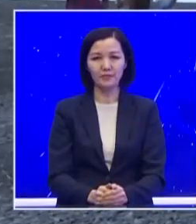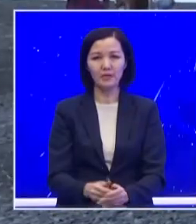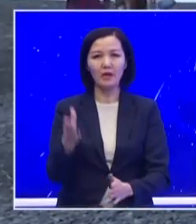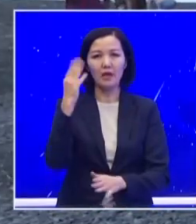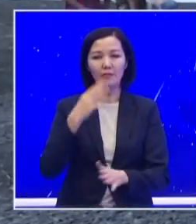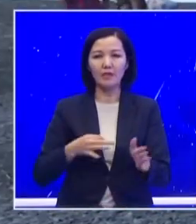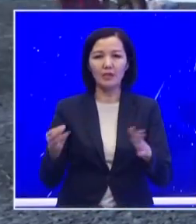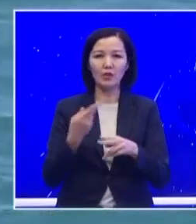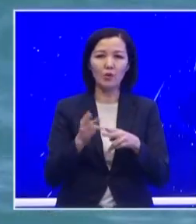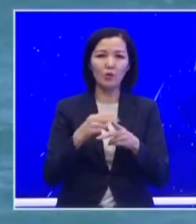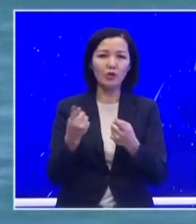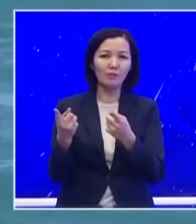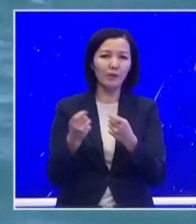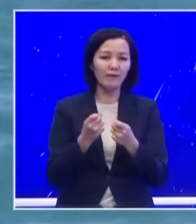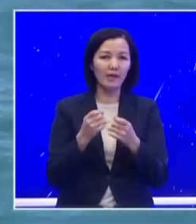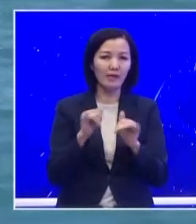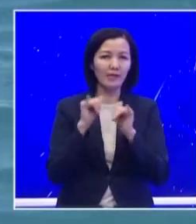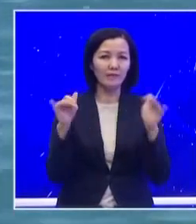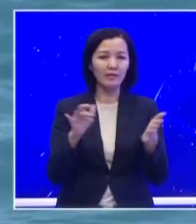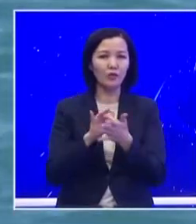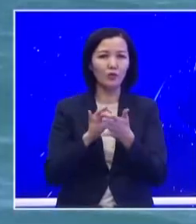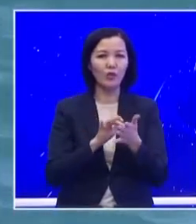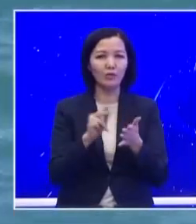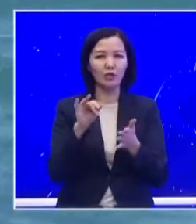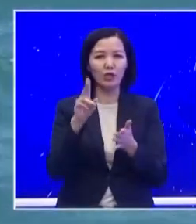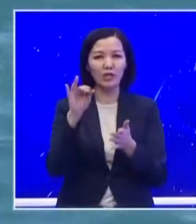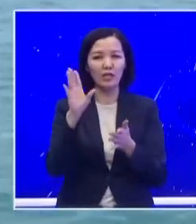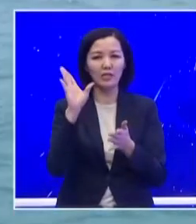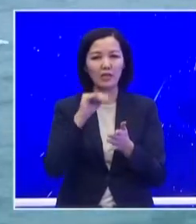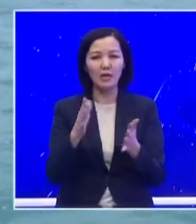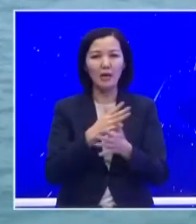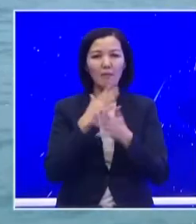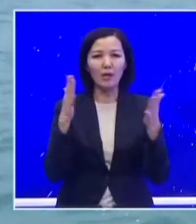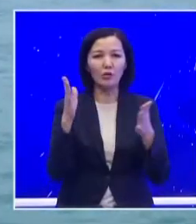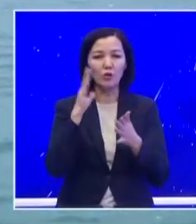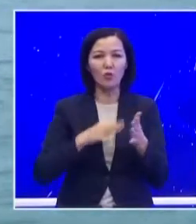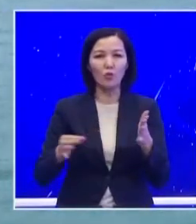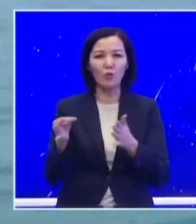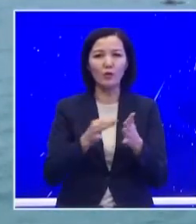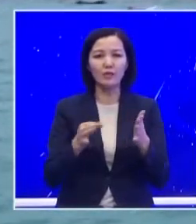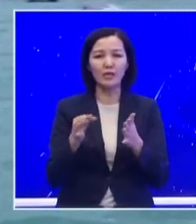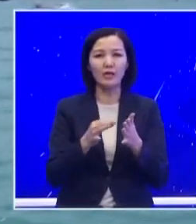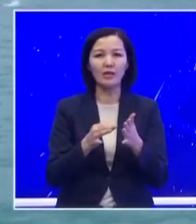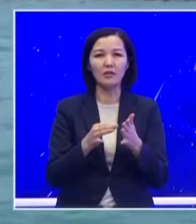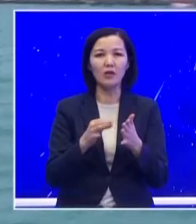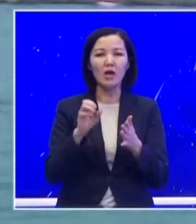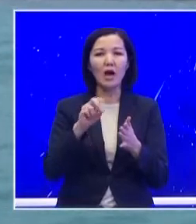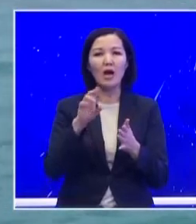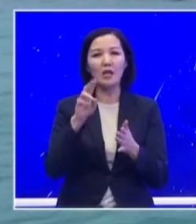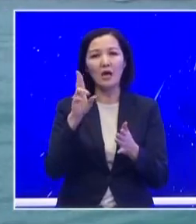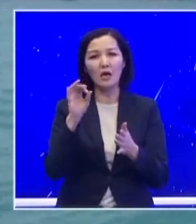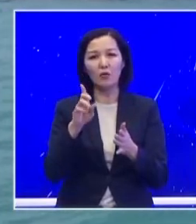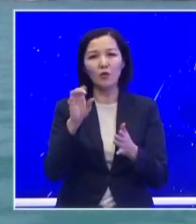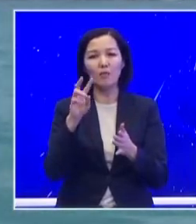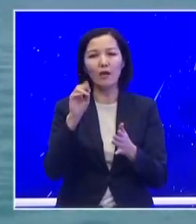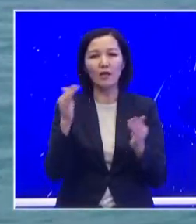Алматинская область очень привлекательна в плане развития туризма. Чирынский каньон, Большое Алматинское озеро, жемчужина края, озеро Алаколь – это лишь